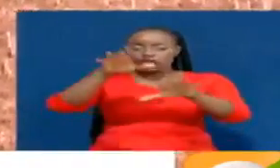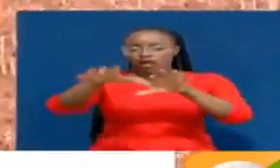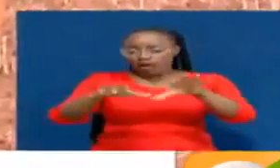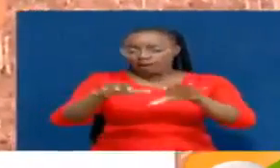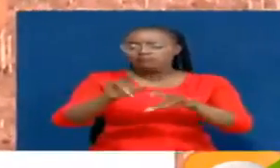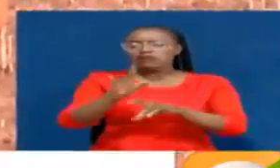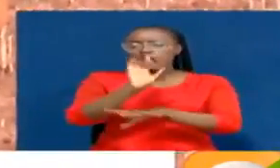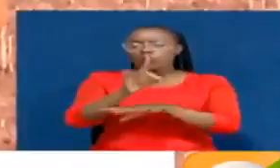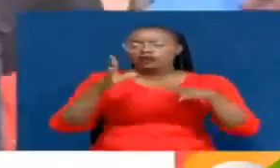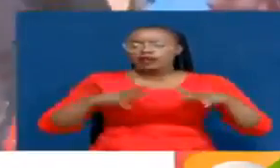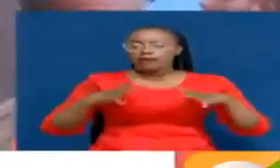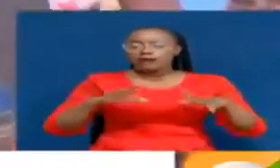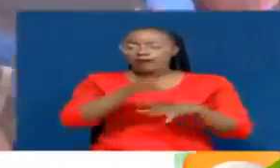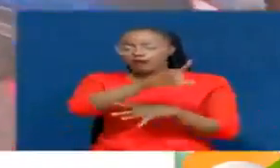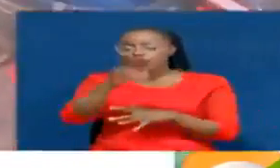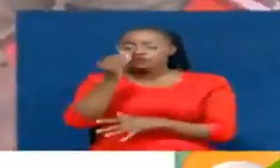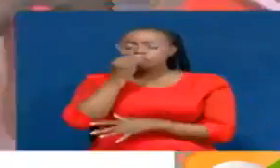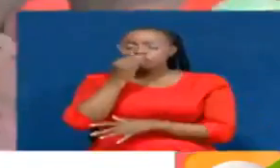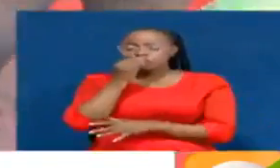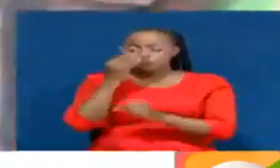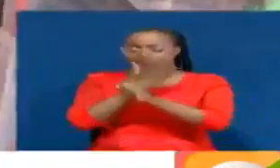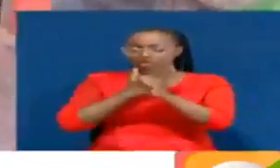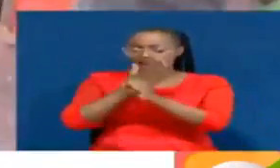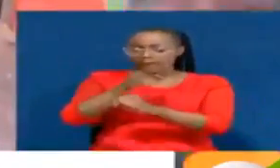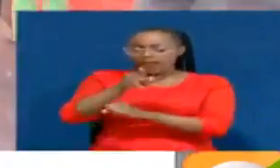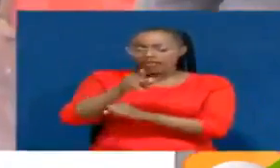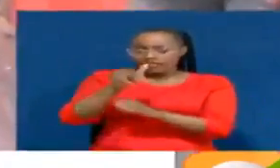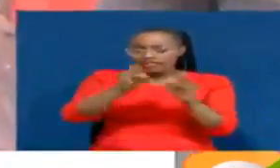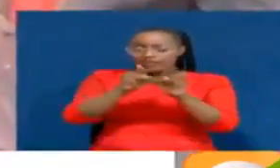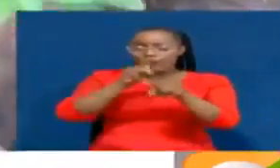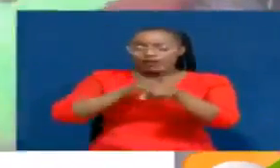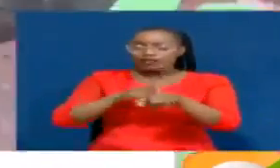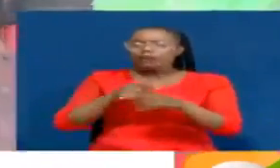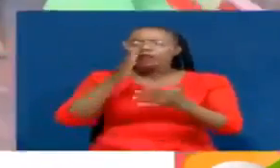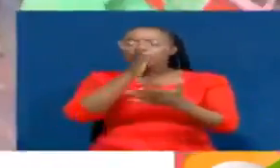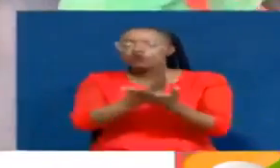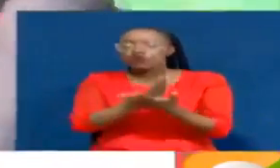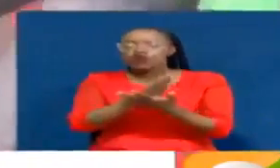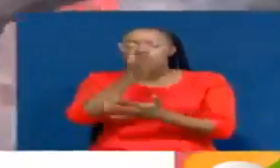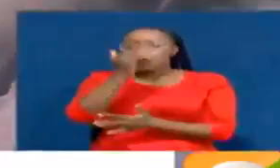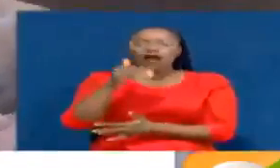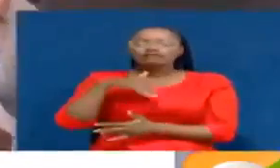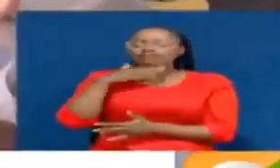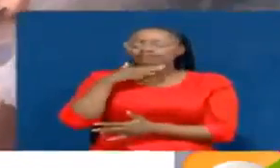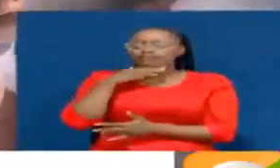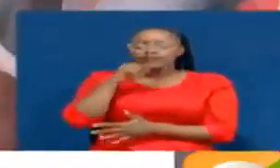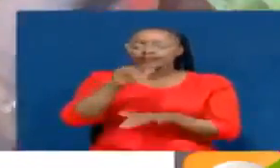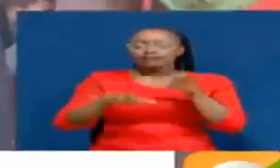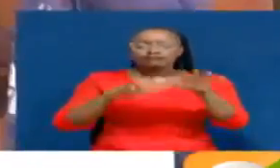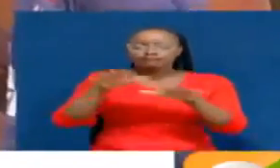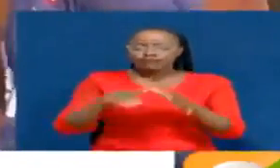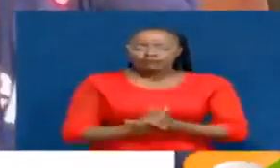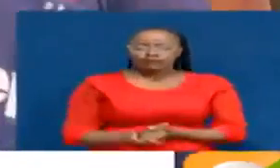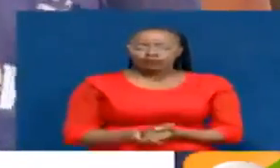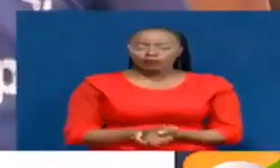Cheriot, amewaonya wakazi hao kutokula nyama ya mifugo hao hadi wakati ule watatathmini kiini cha vifo hivyo.